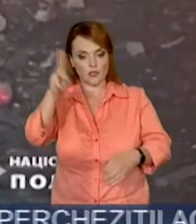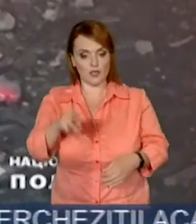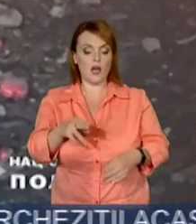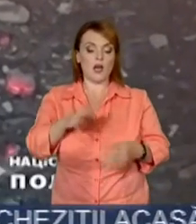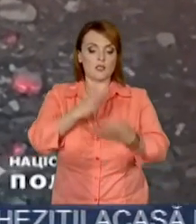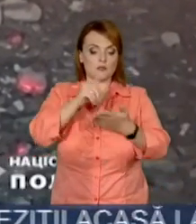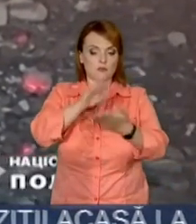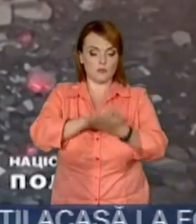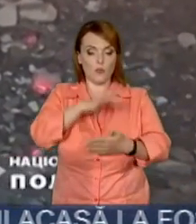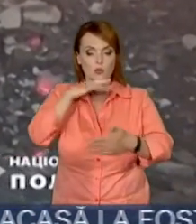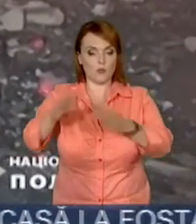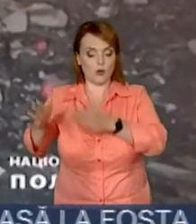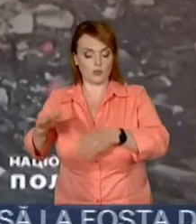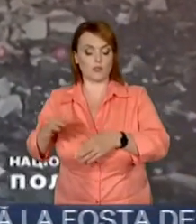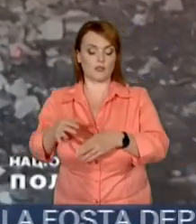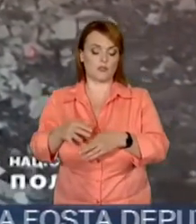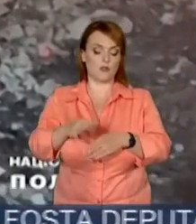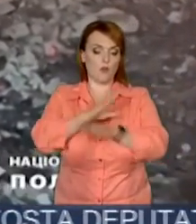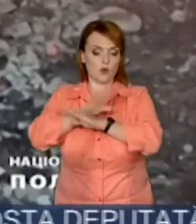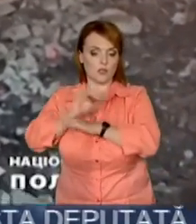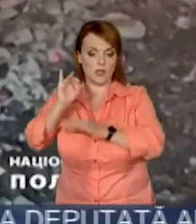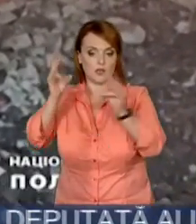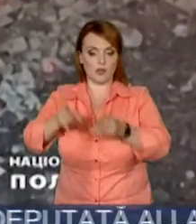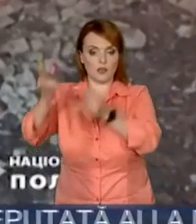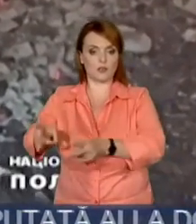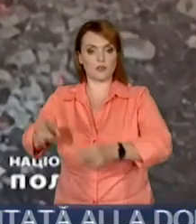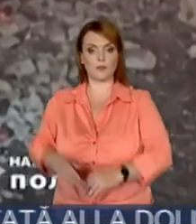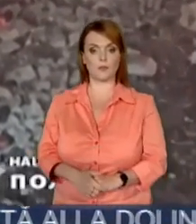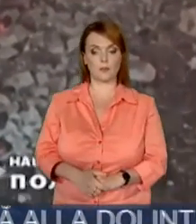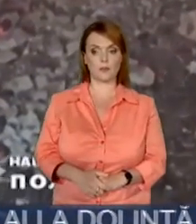noi morți și răniți din rândul civililor.